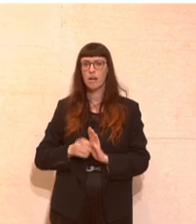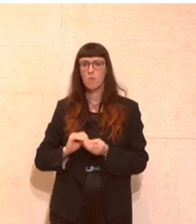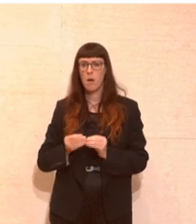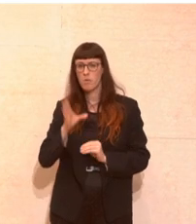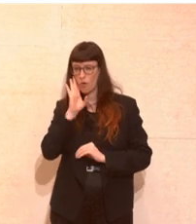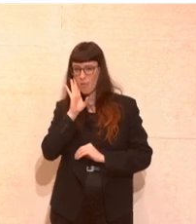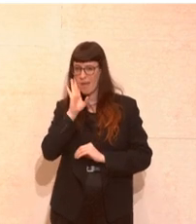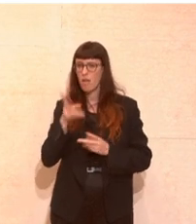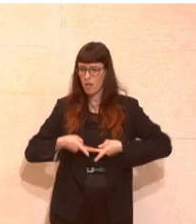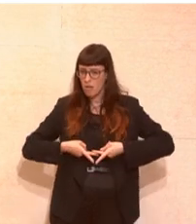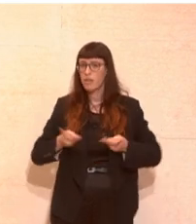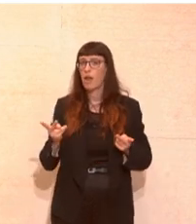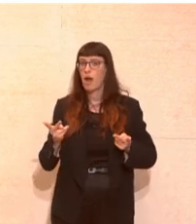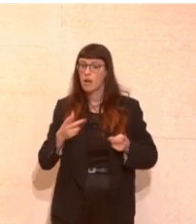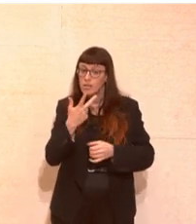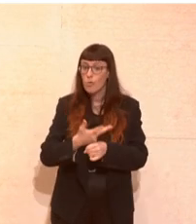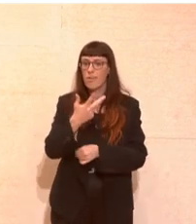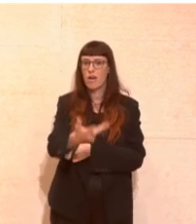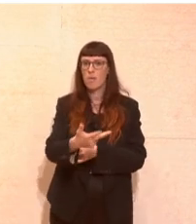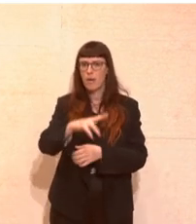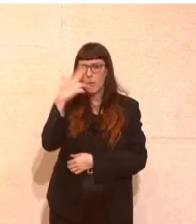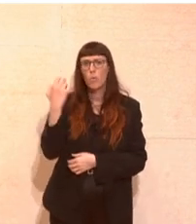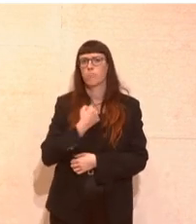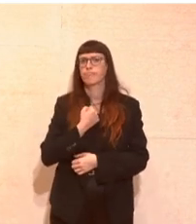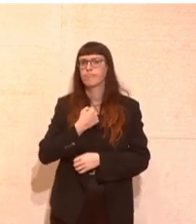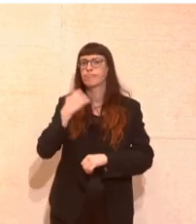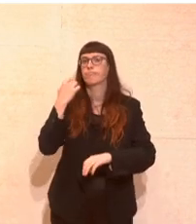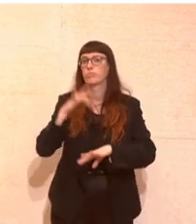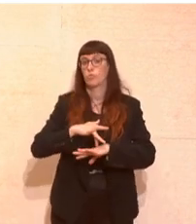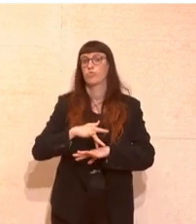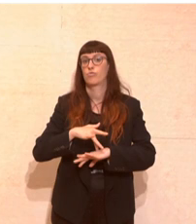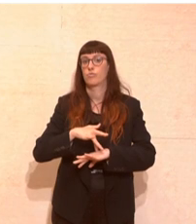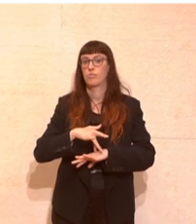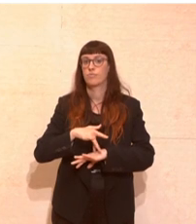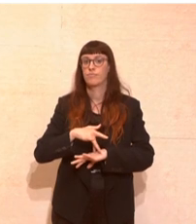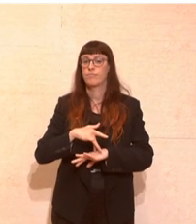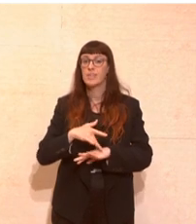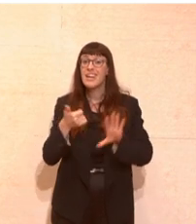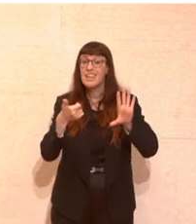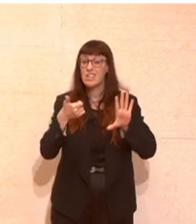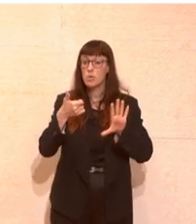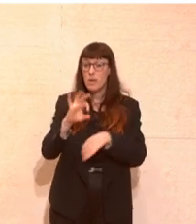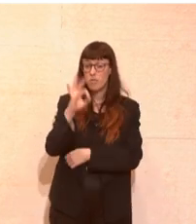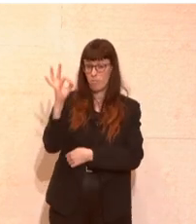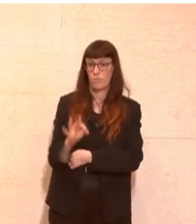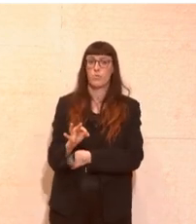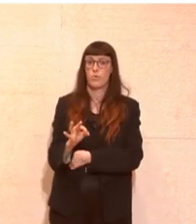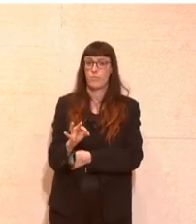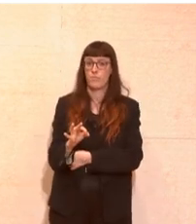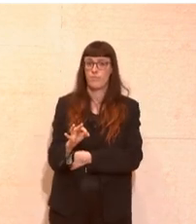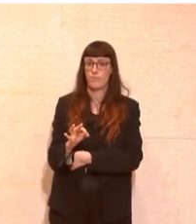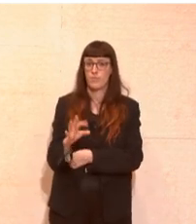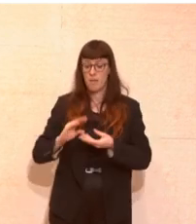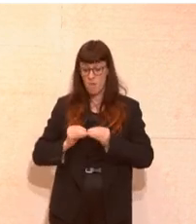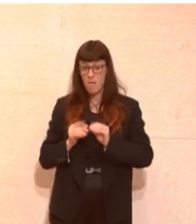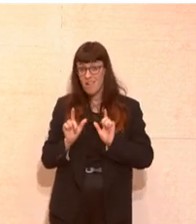vraiment importante. Les personnes qui avaient commis une tentative de suicide, 60% d'entre eux, 3 ans auparavant, signalaient